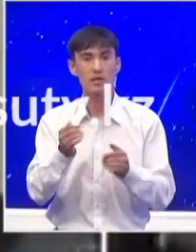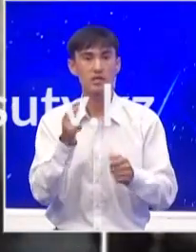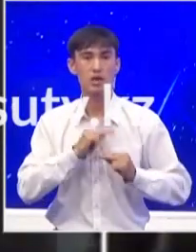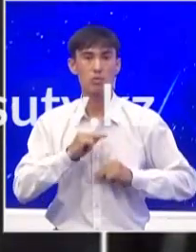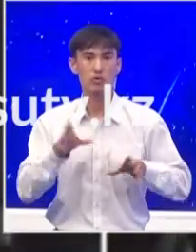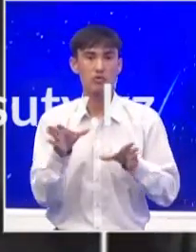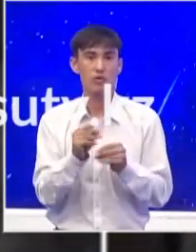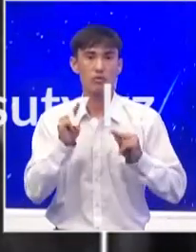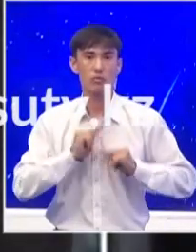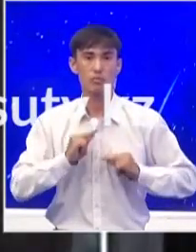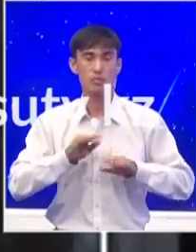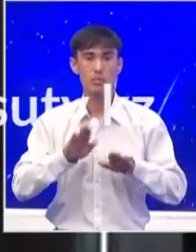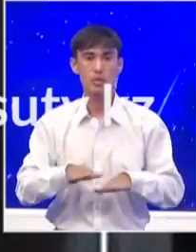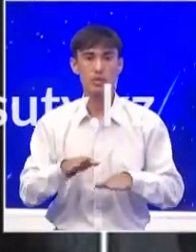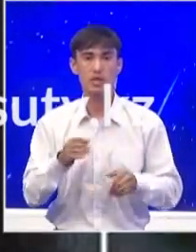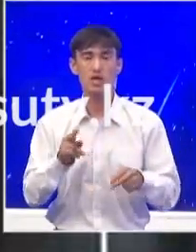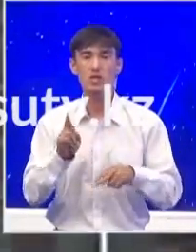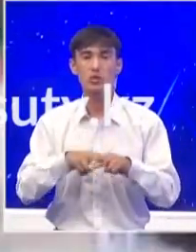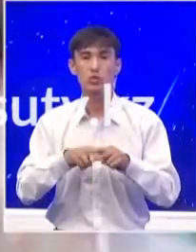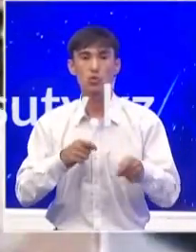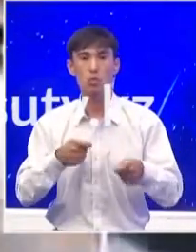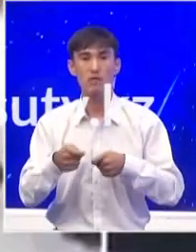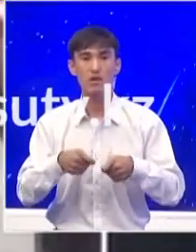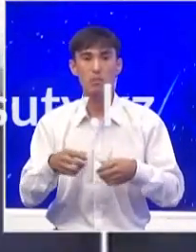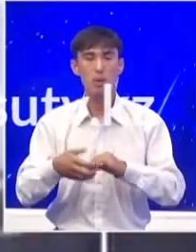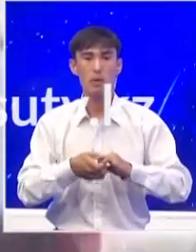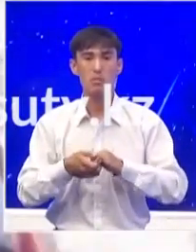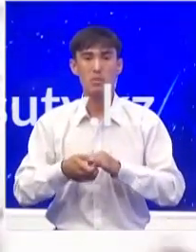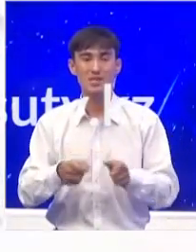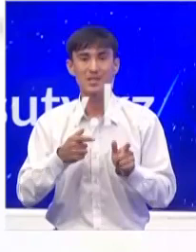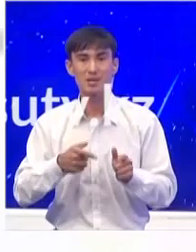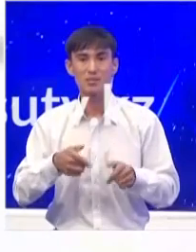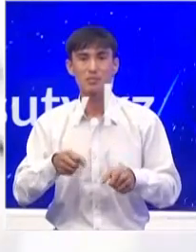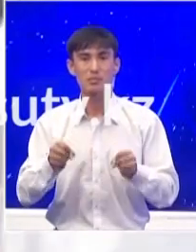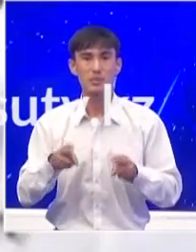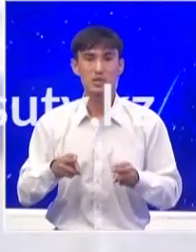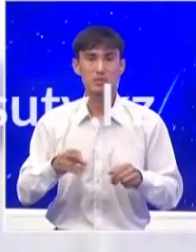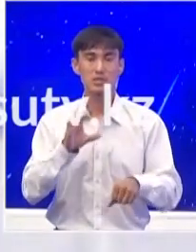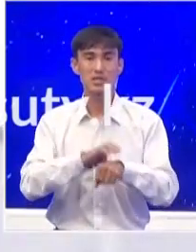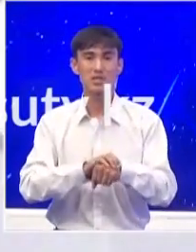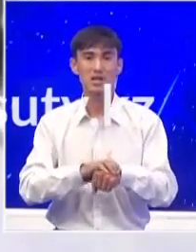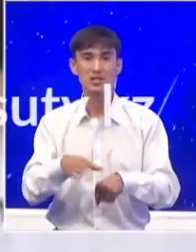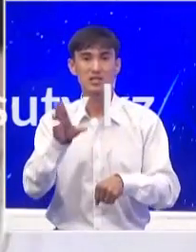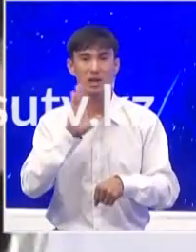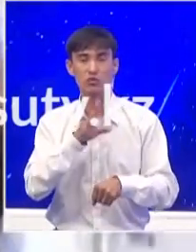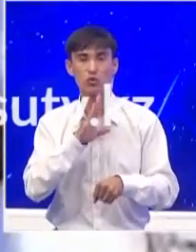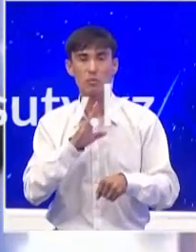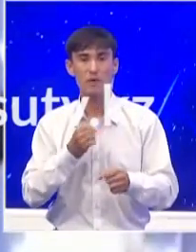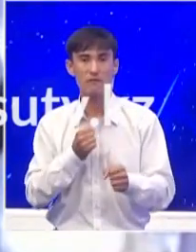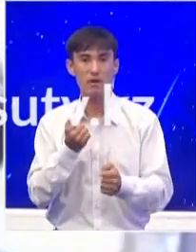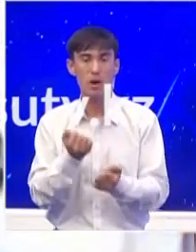работали в одном месте сотрудники управления по борьбе с экстремизмом атырауской области задержали подозреваемую при вымогательстве